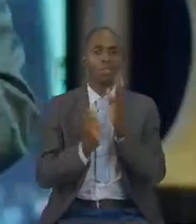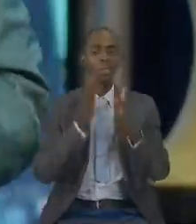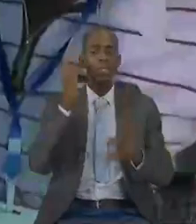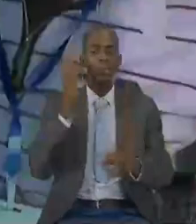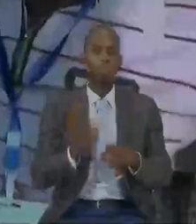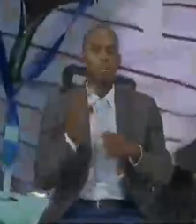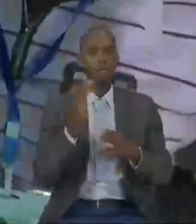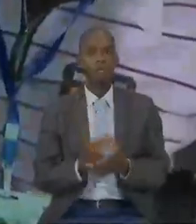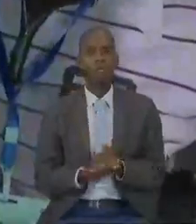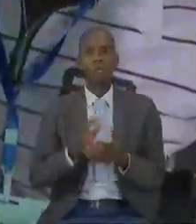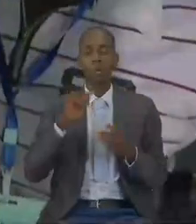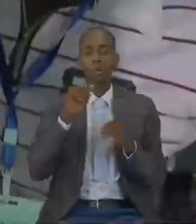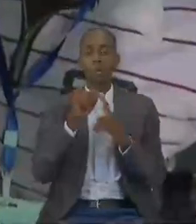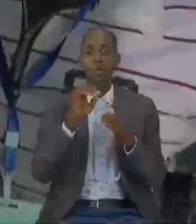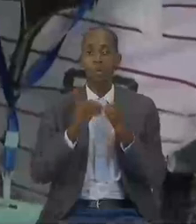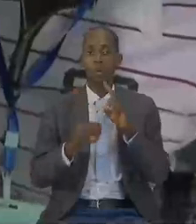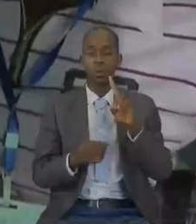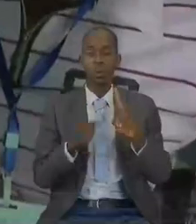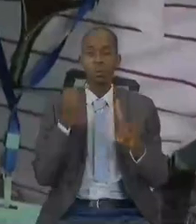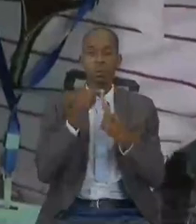éternellement. Au nom